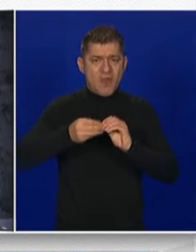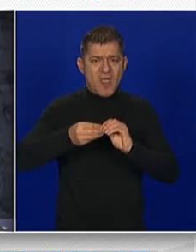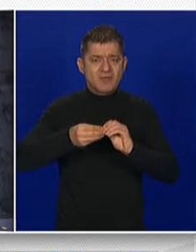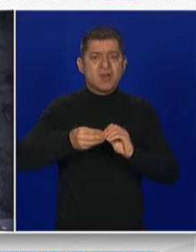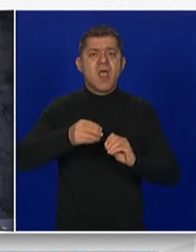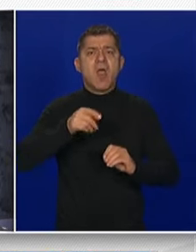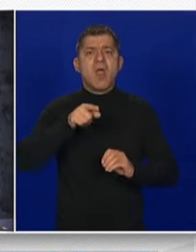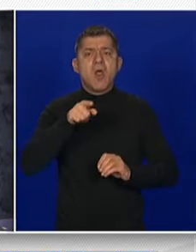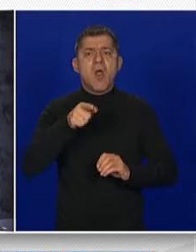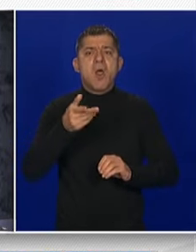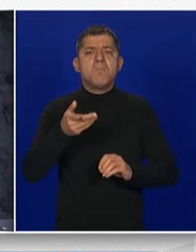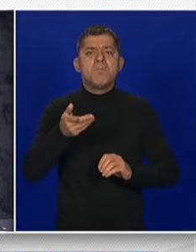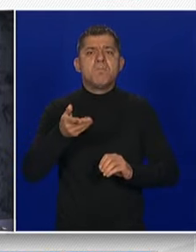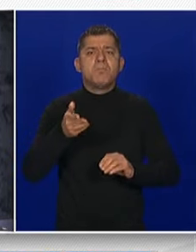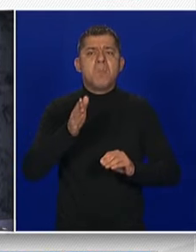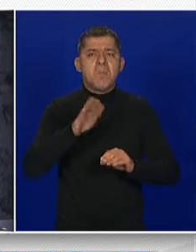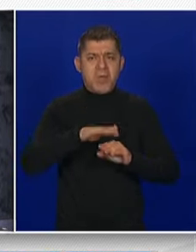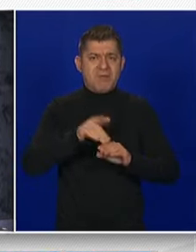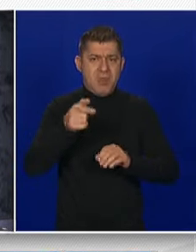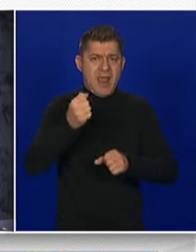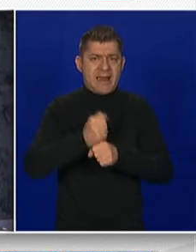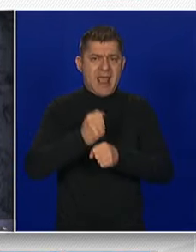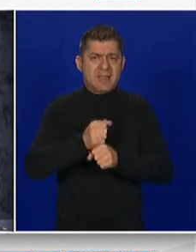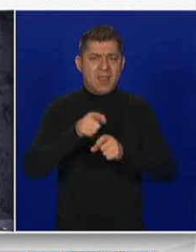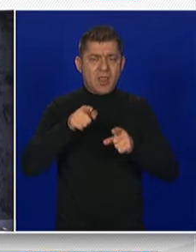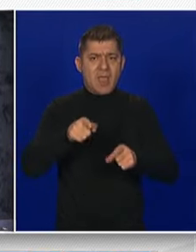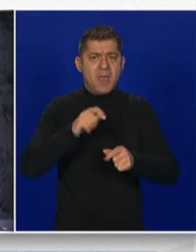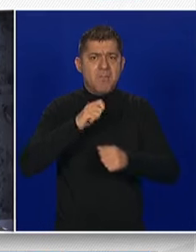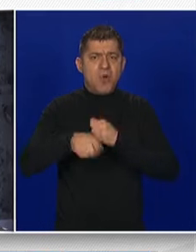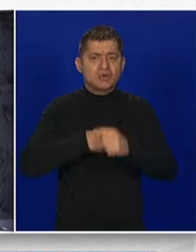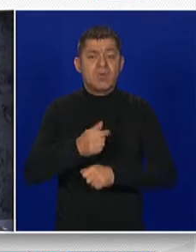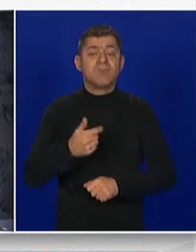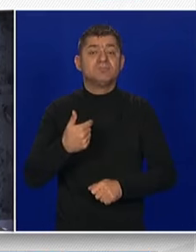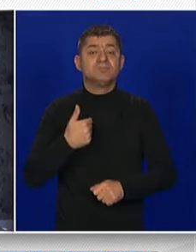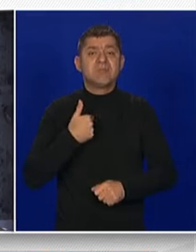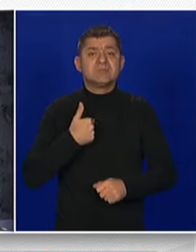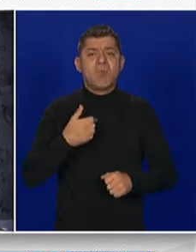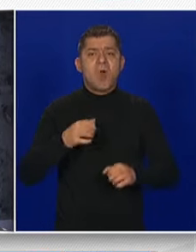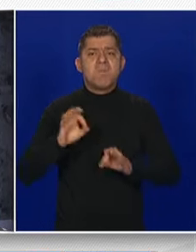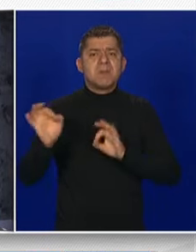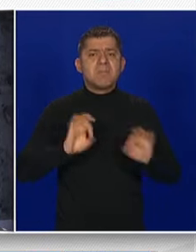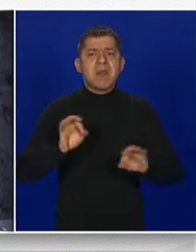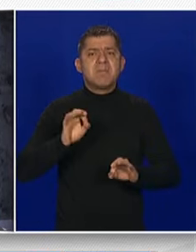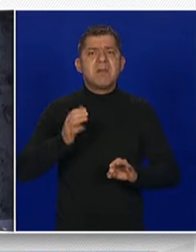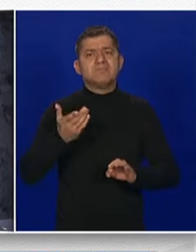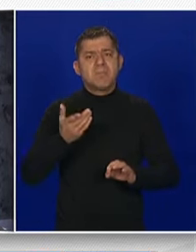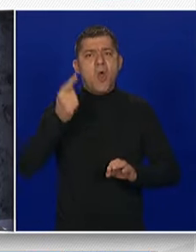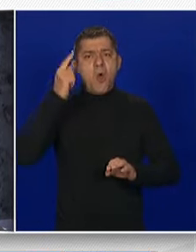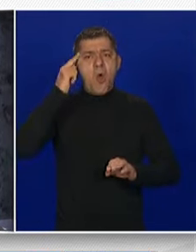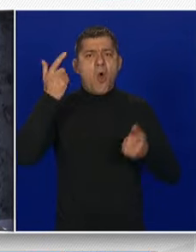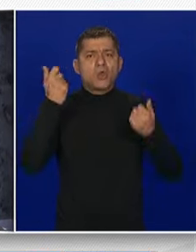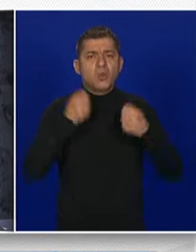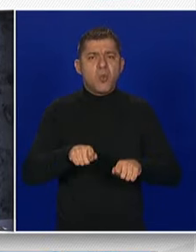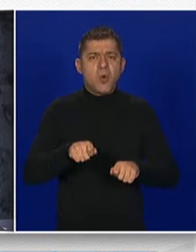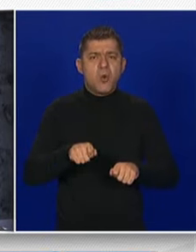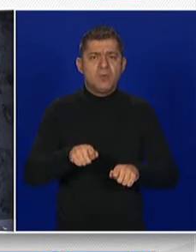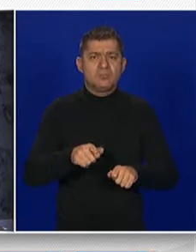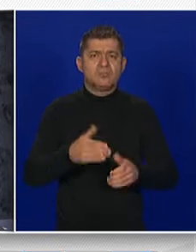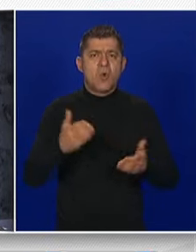koje pokrivaju ove djelatnosti. Mi smo pripremili odluku koja